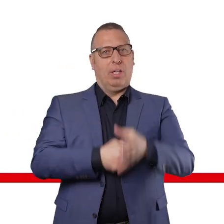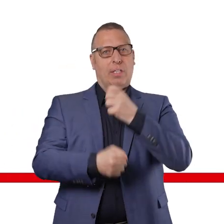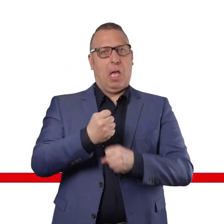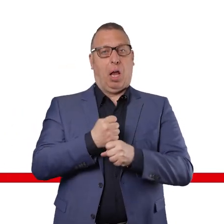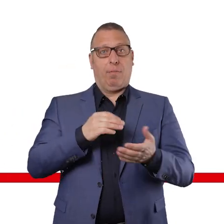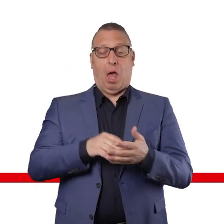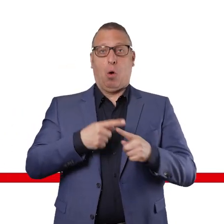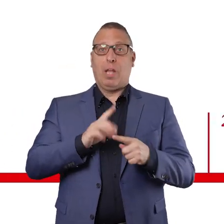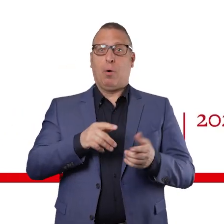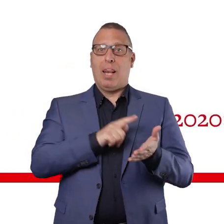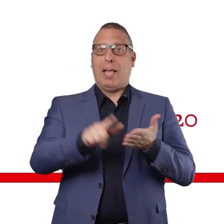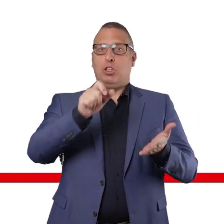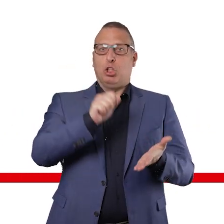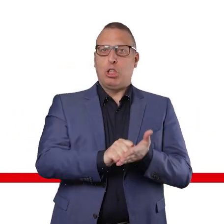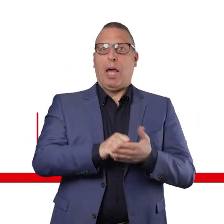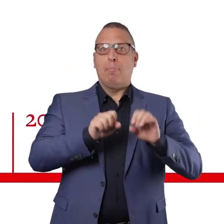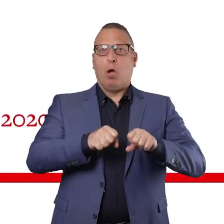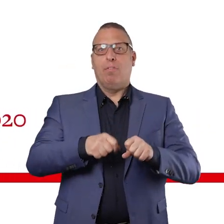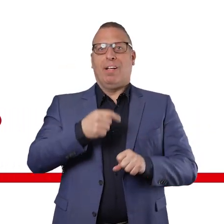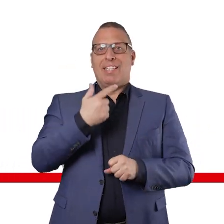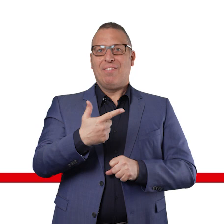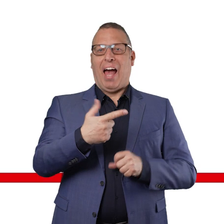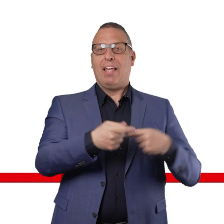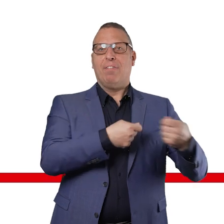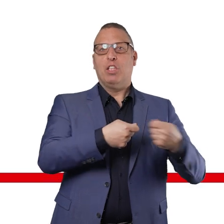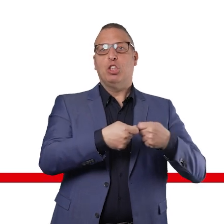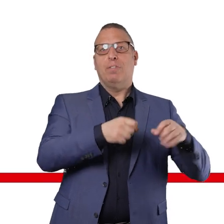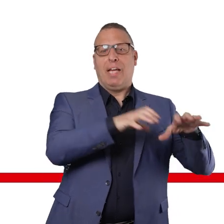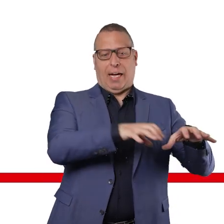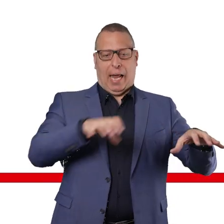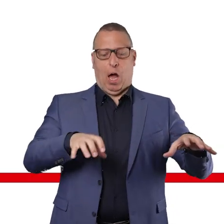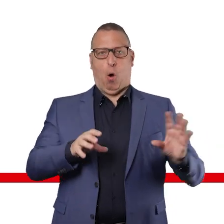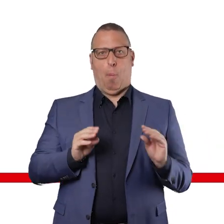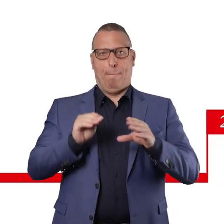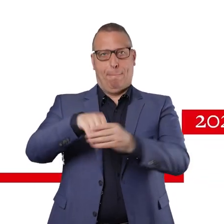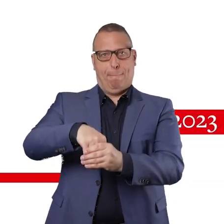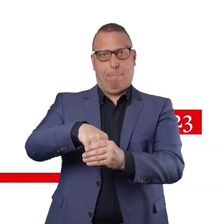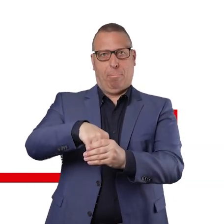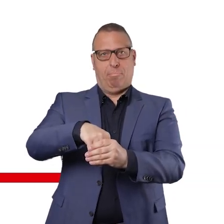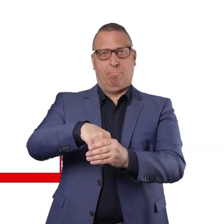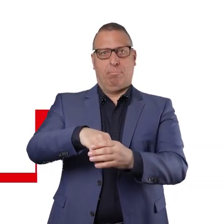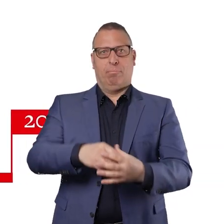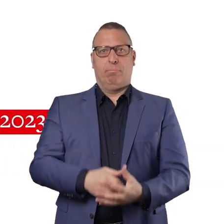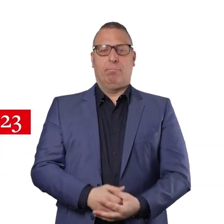Jahren erfahren hat und ermöglicht Liechtenstein seither, 2 Wirtschaftsräumen anzugehören.